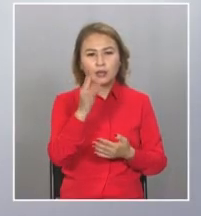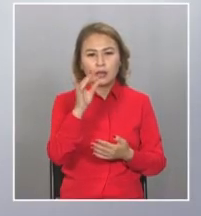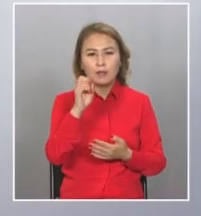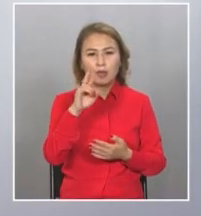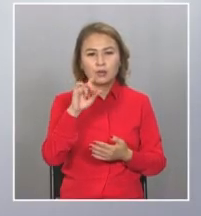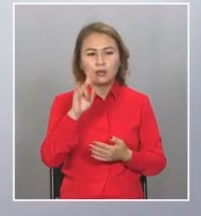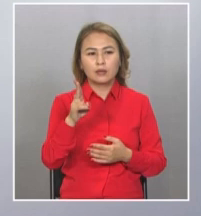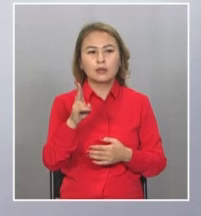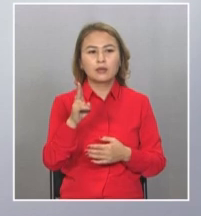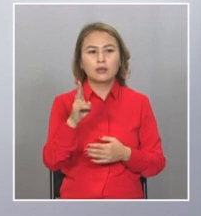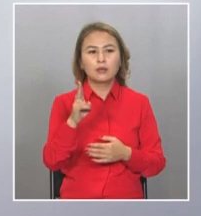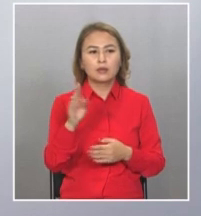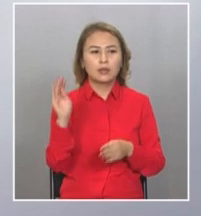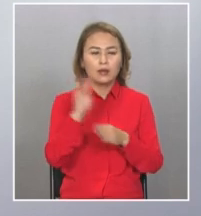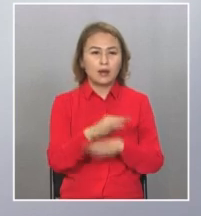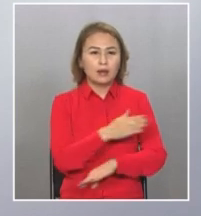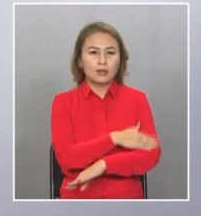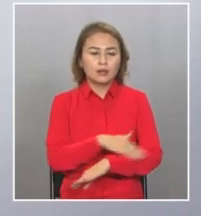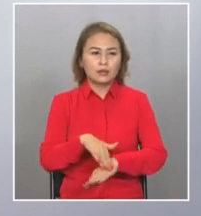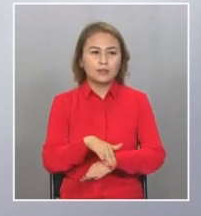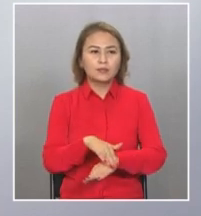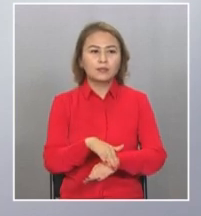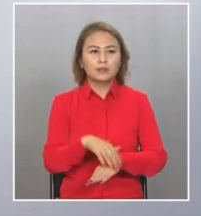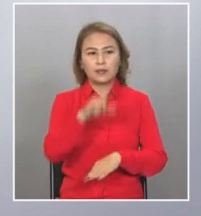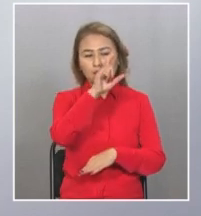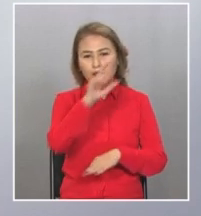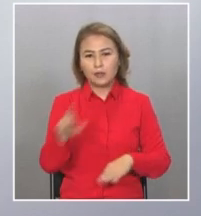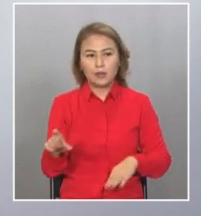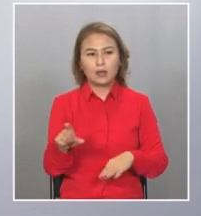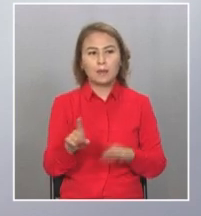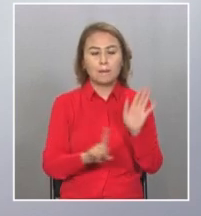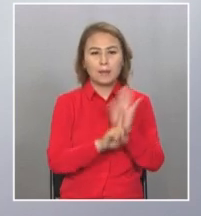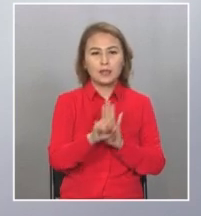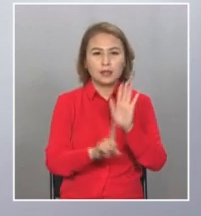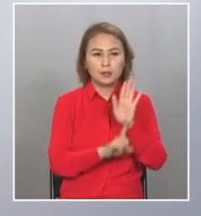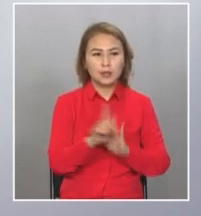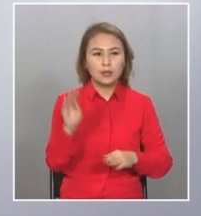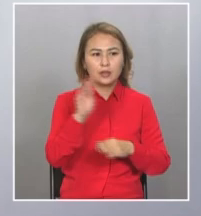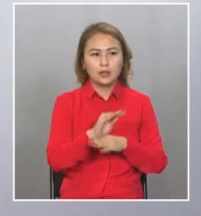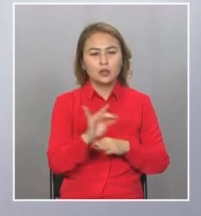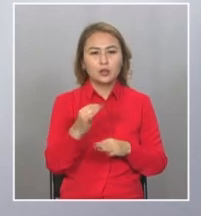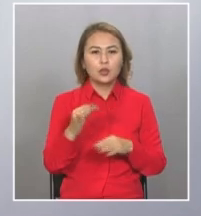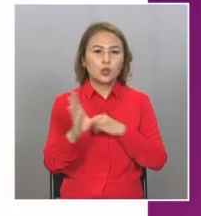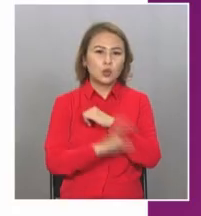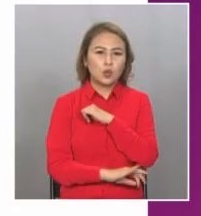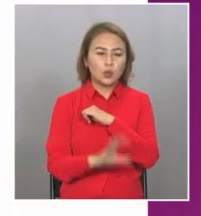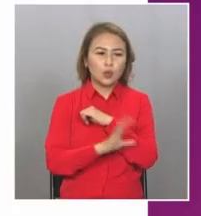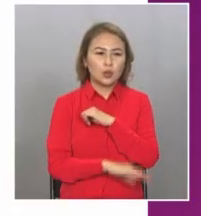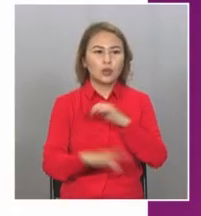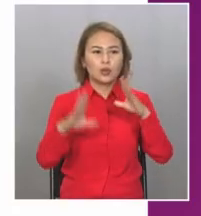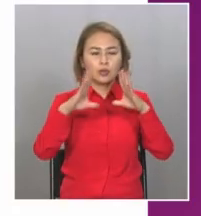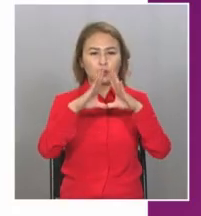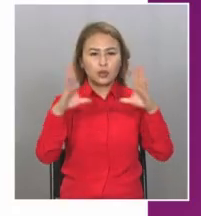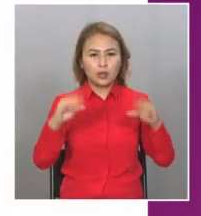диапазон немесе блоктың адресі диагональ бойынша бастапқы ұя адресі және соңғы ұя